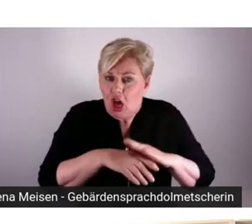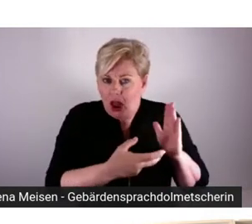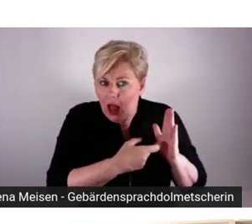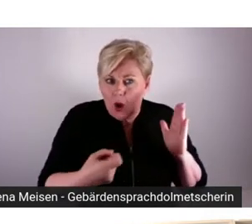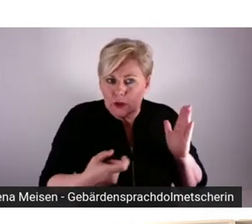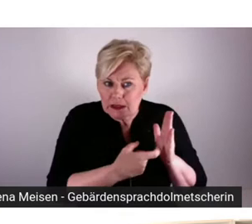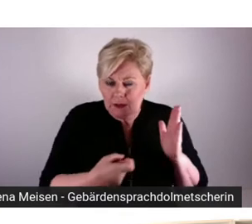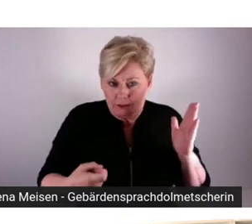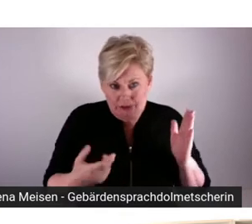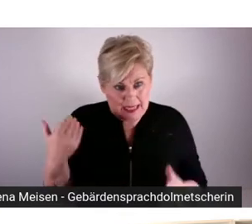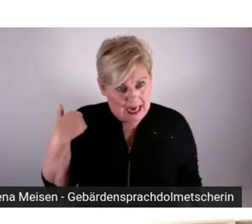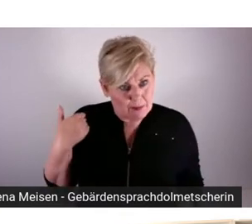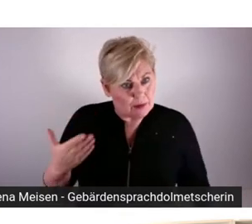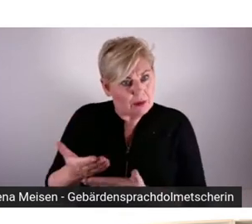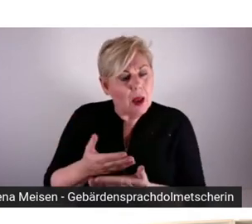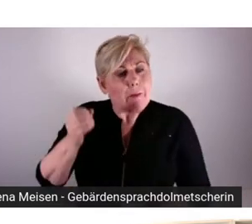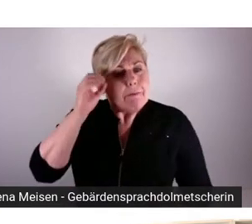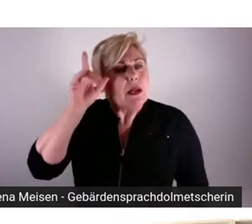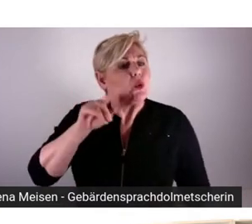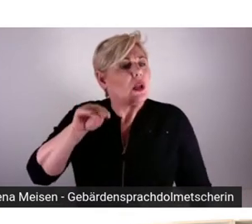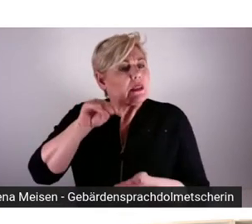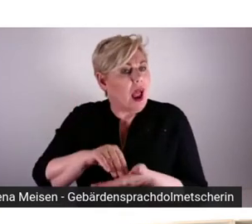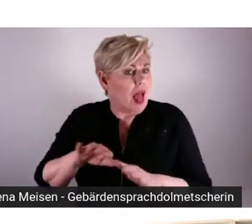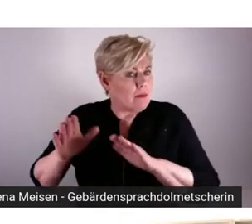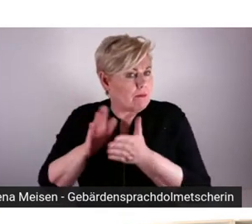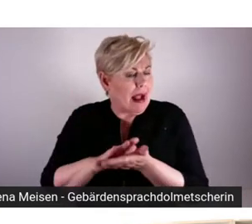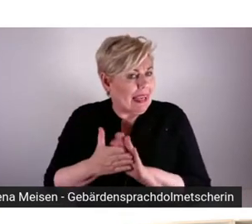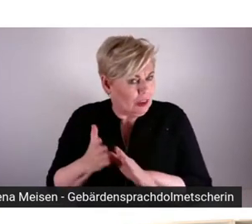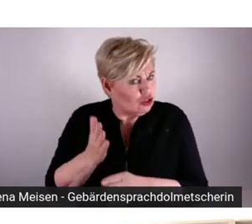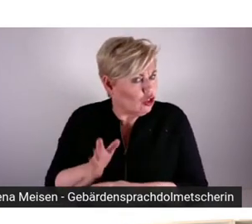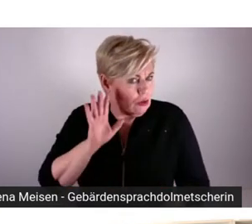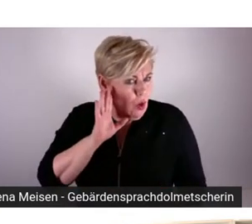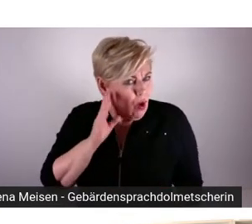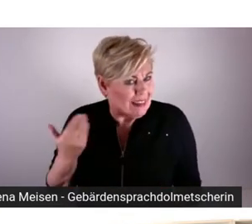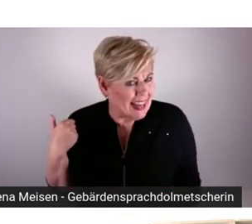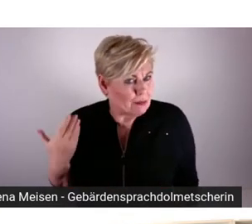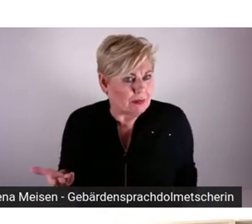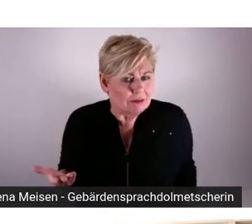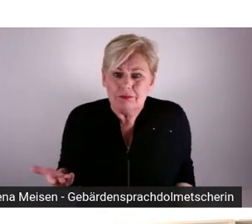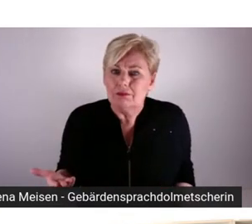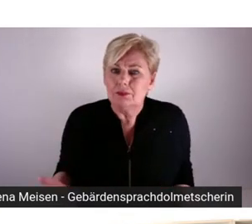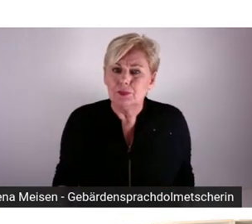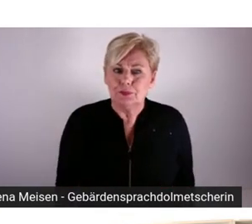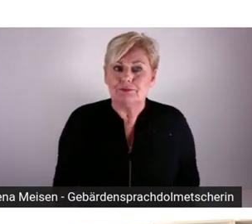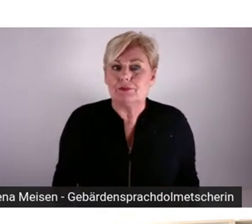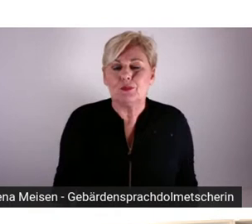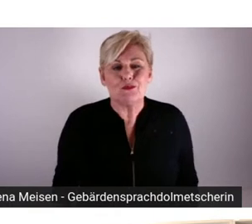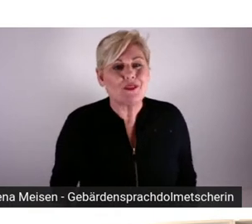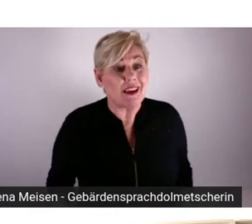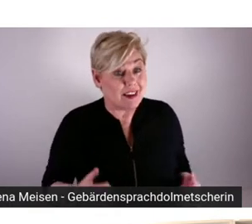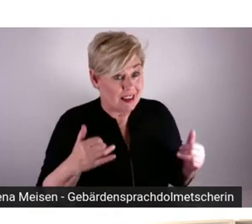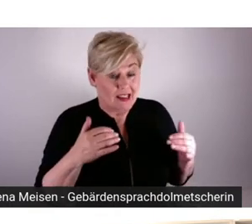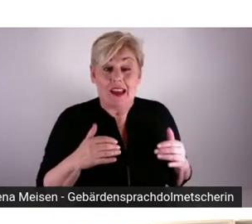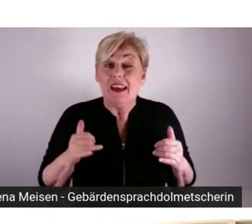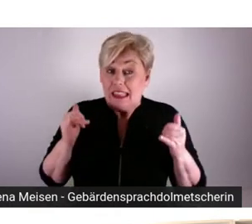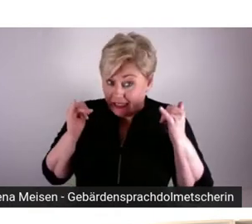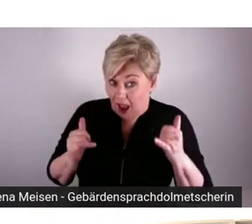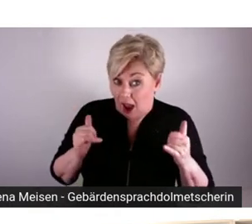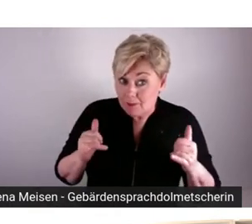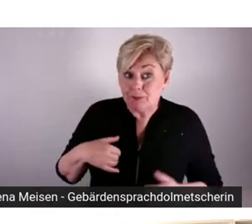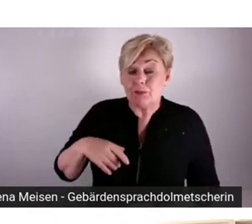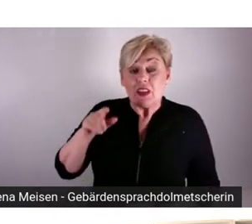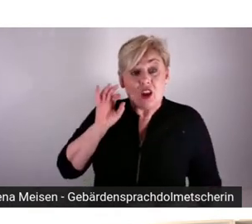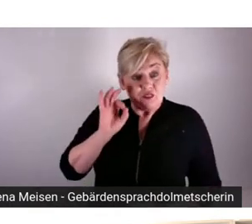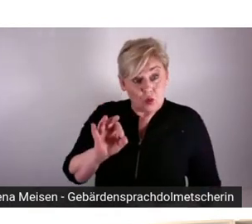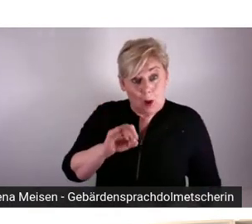auch schon am Beispiel des Bildungs- und Teilhabepaketes gehört haben? Ja, Aufstieg durch Bildung hieß ja wirklich allen Kindern